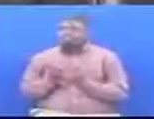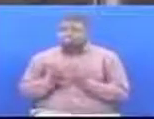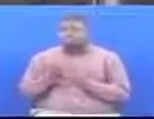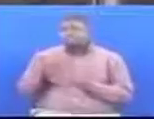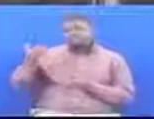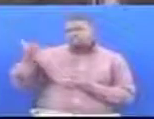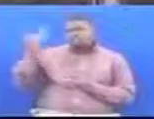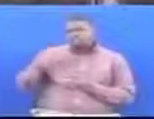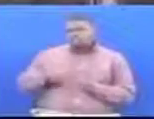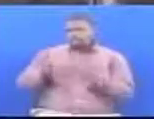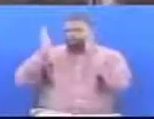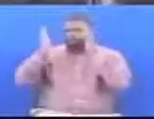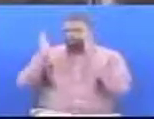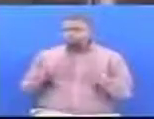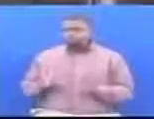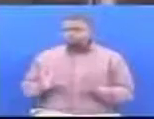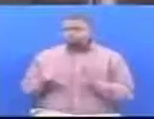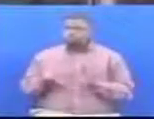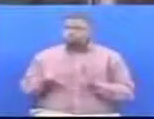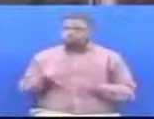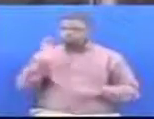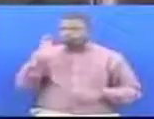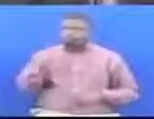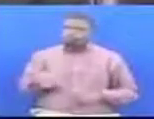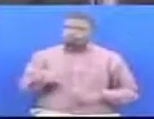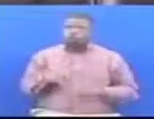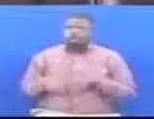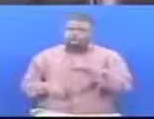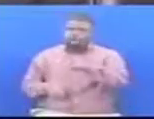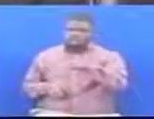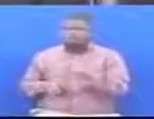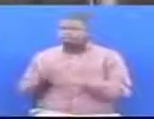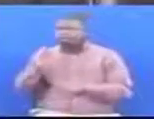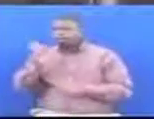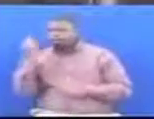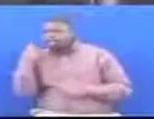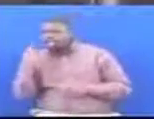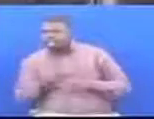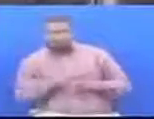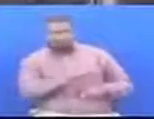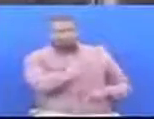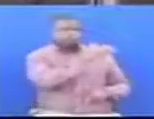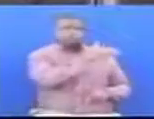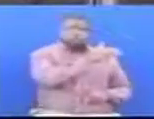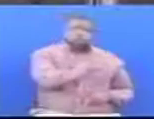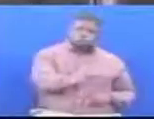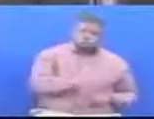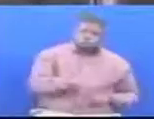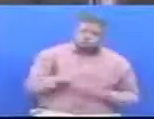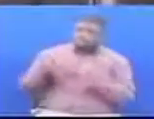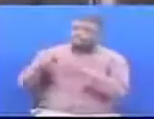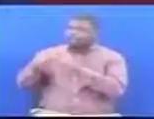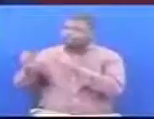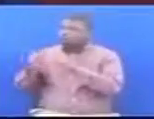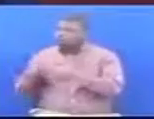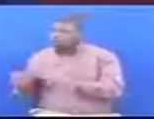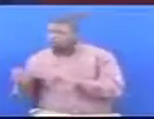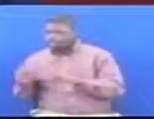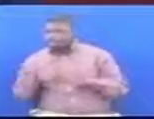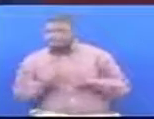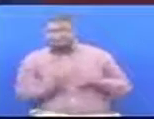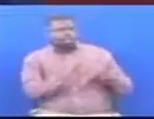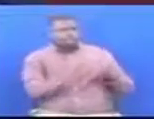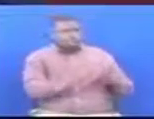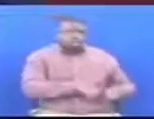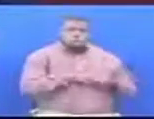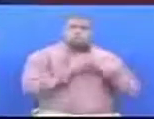mkoa katika mikoa ya Mbeya, mkoa wa Morogoro, mkoa wa Kigoma na mkoa wa